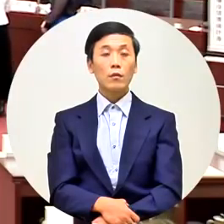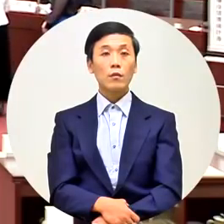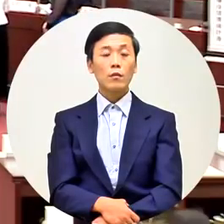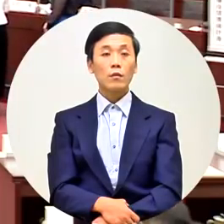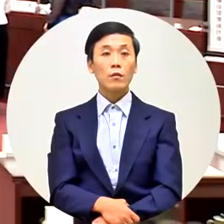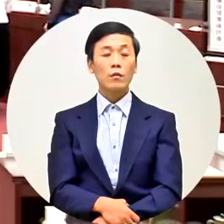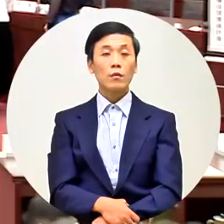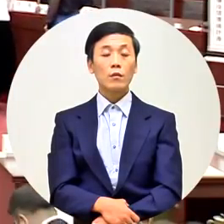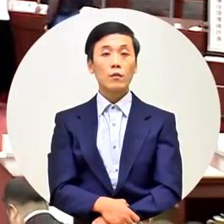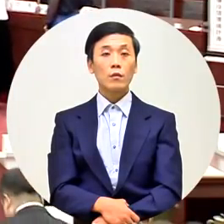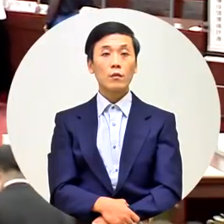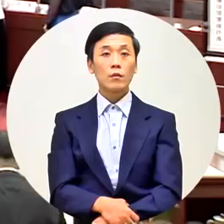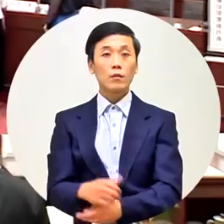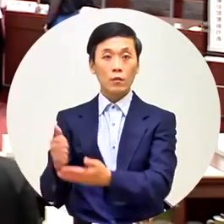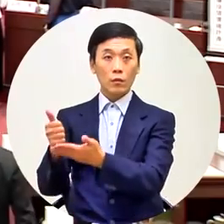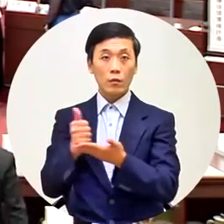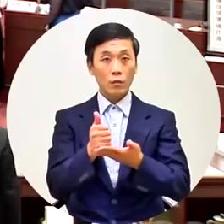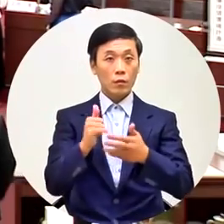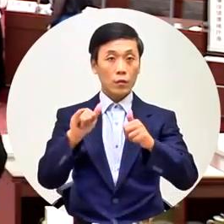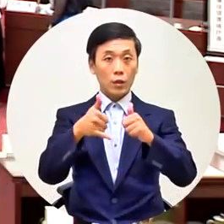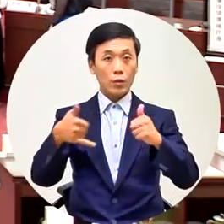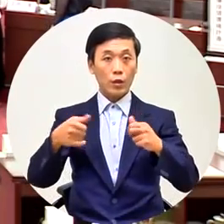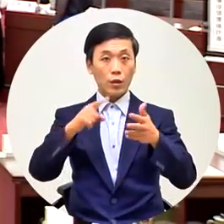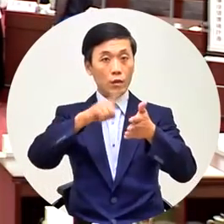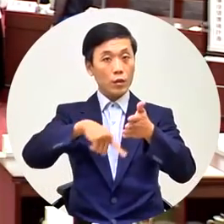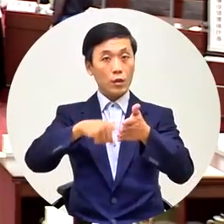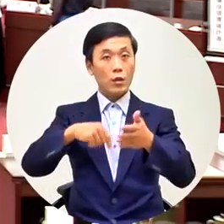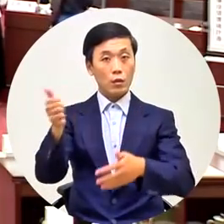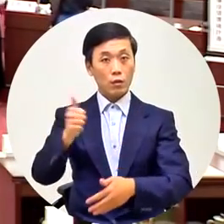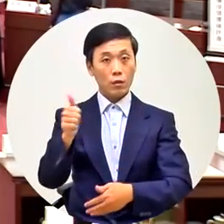请简焕忠议员领取选票。